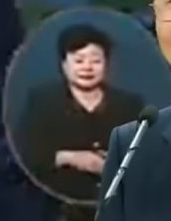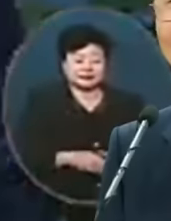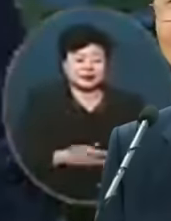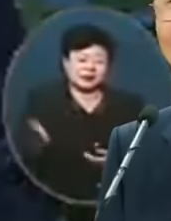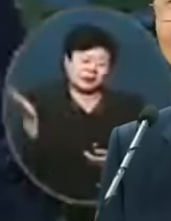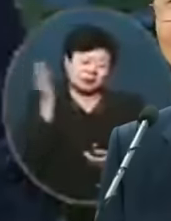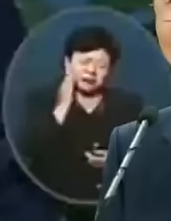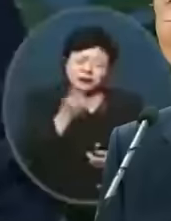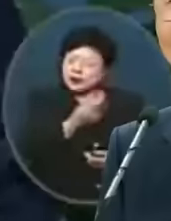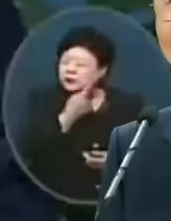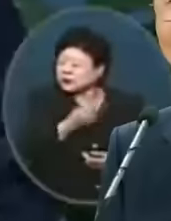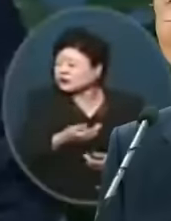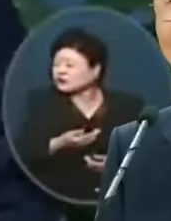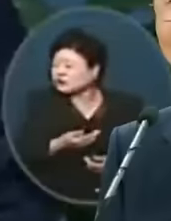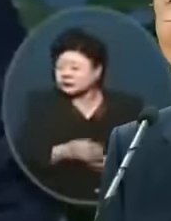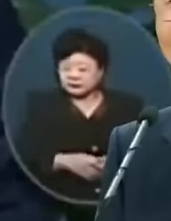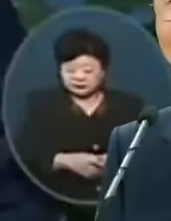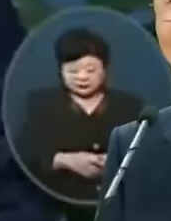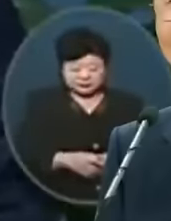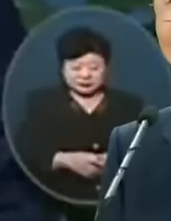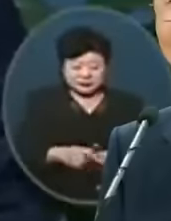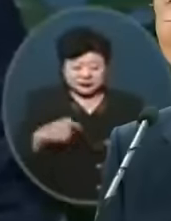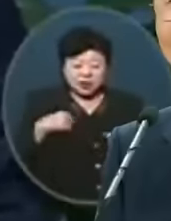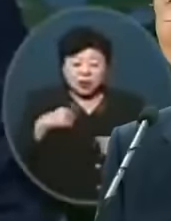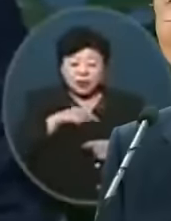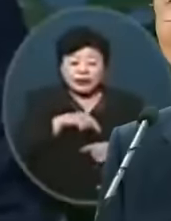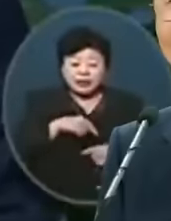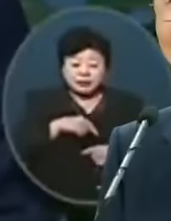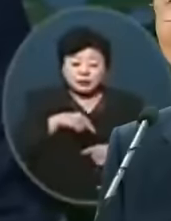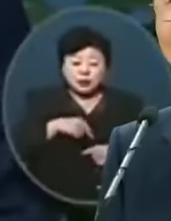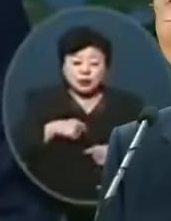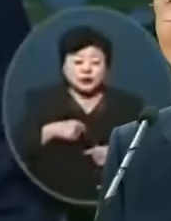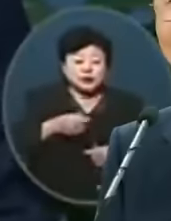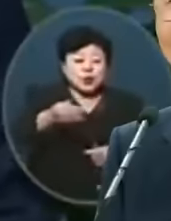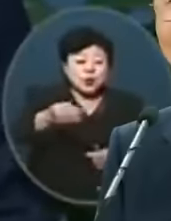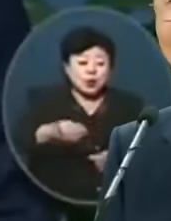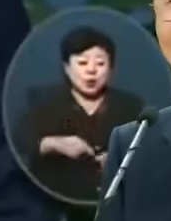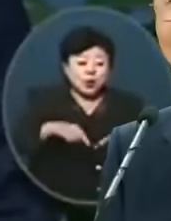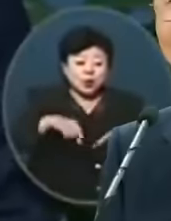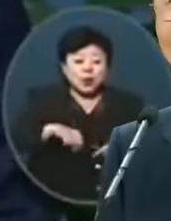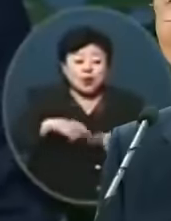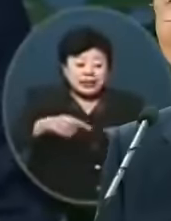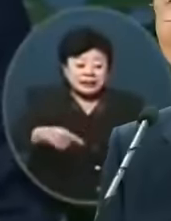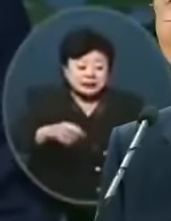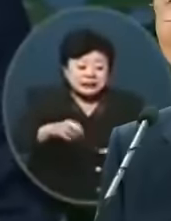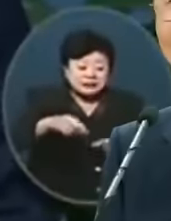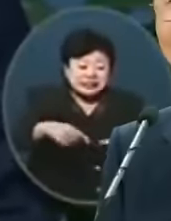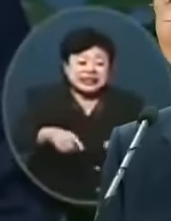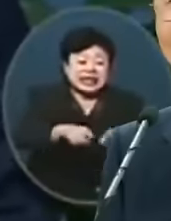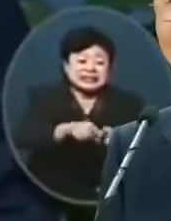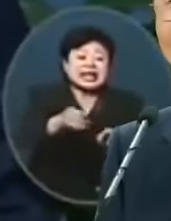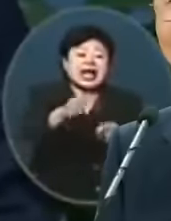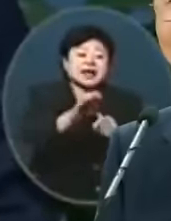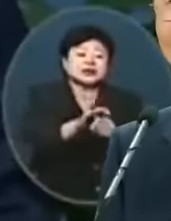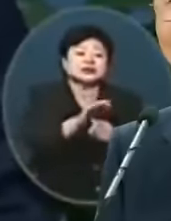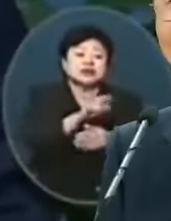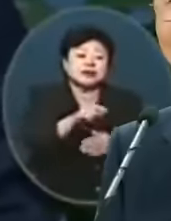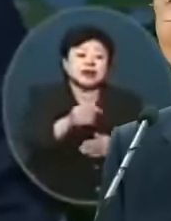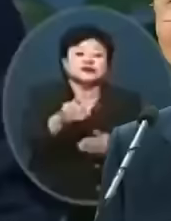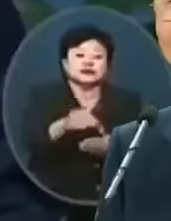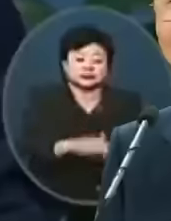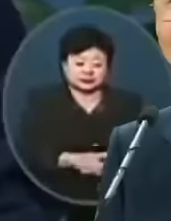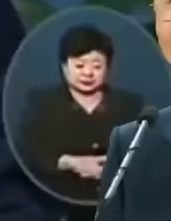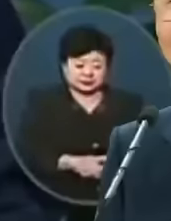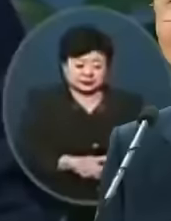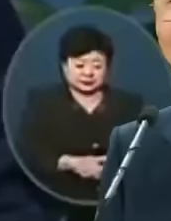오른뺨을 치면 왼뺨을 돌려대고 겉옷을 달라면 속옷을 주고 오리를 가자면 심리를 가고 이와 같은 마음 품성을 가진